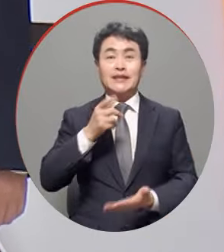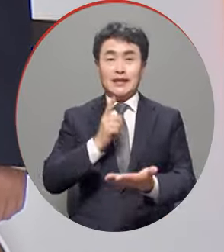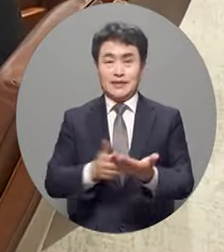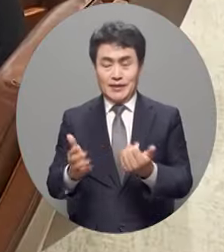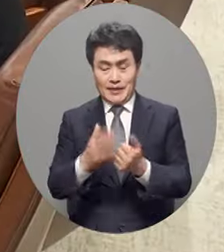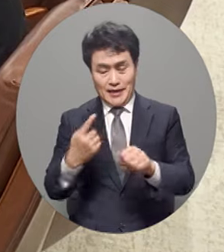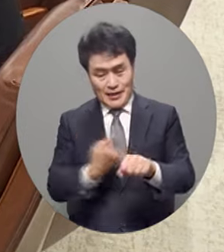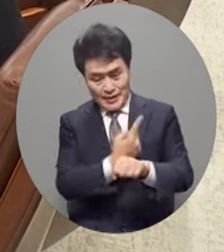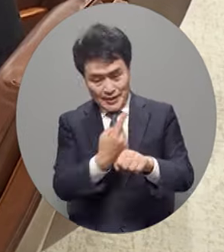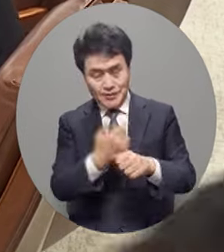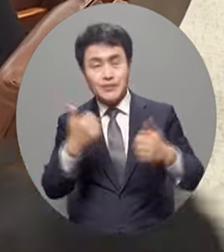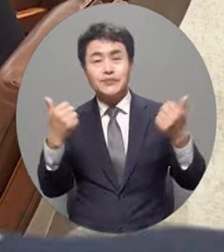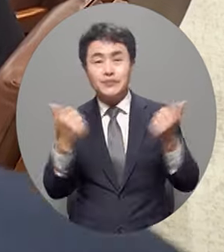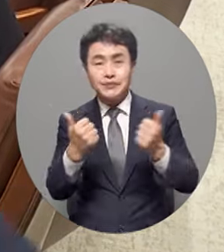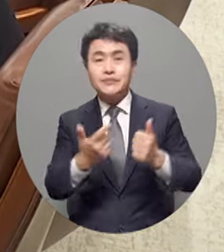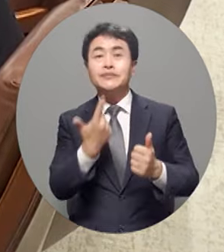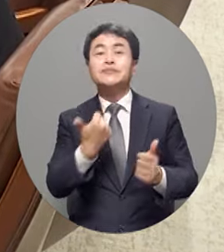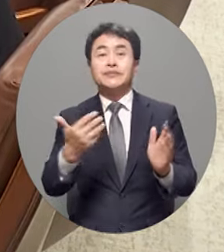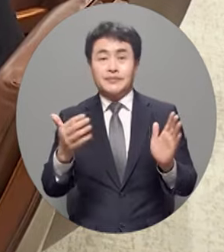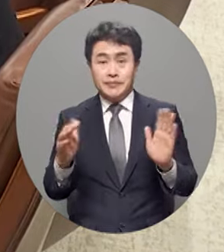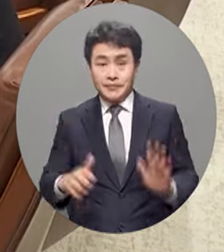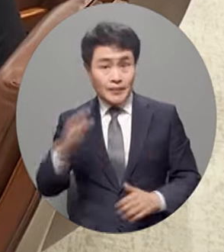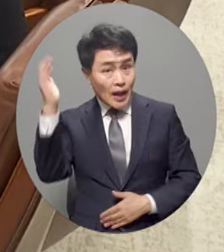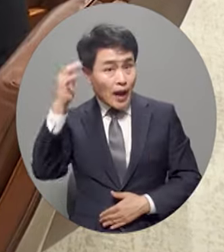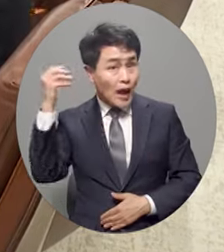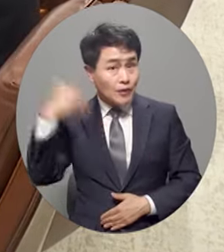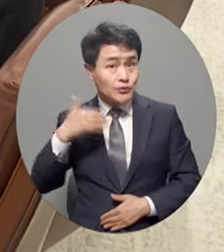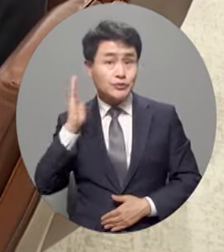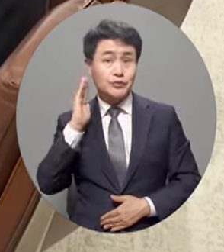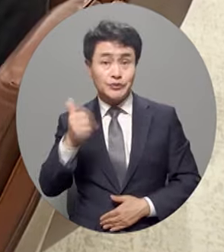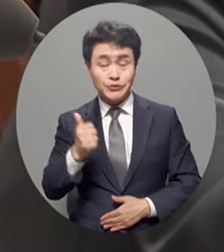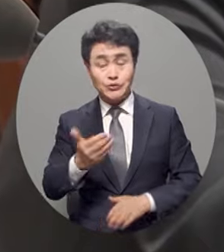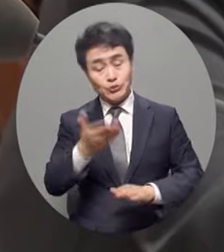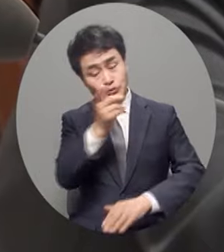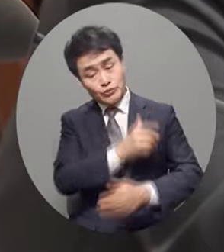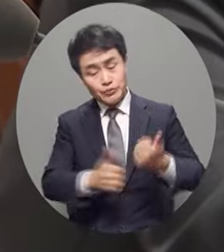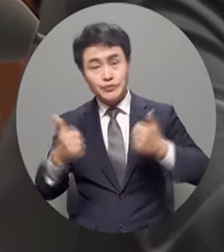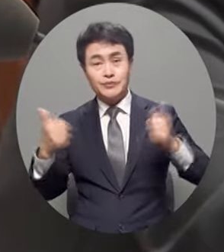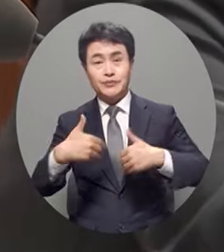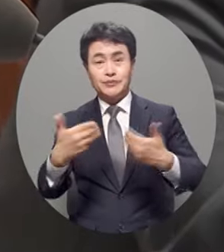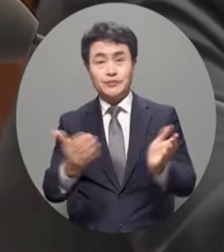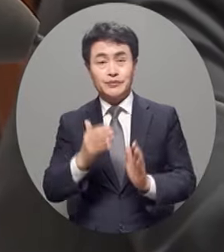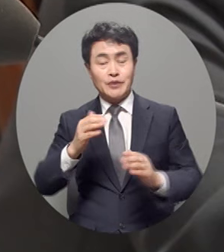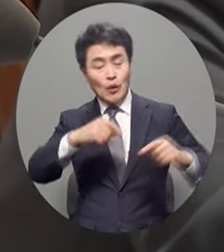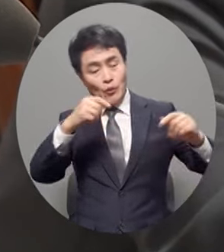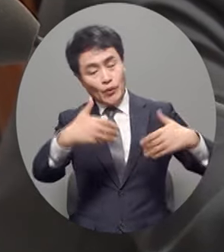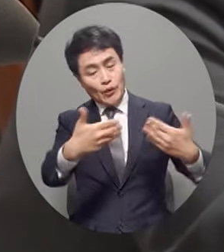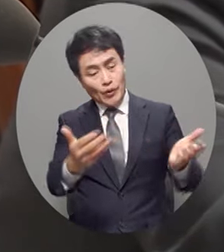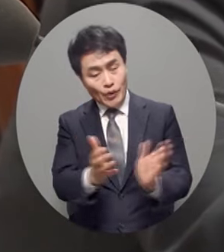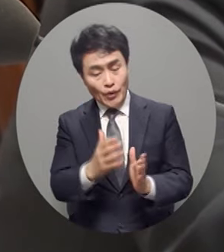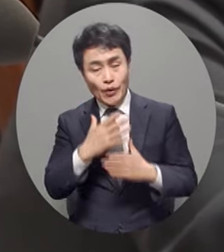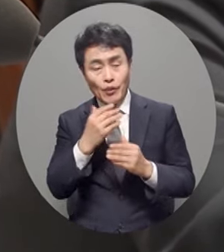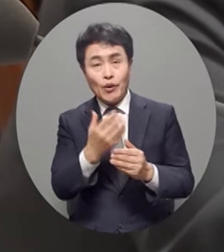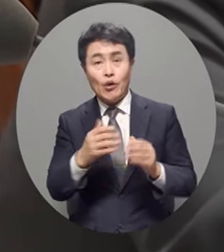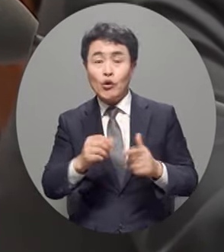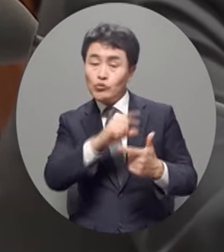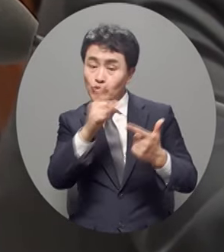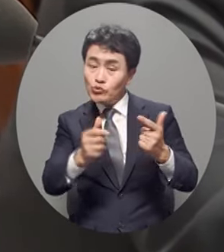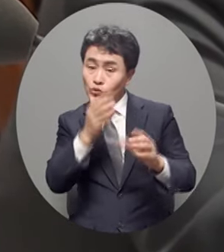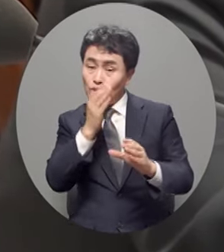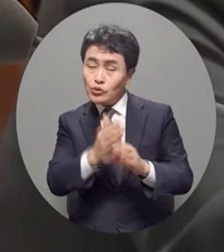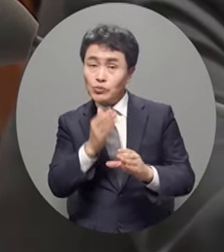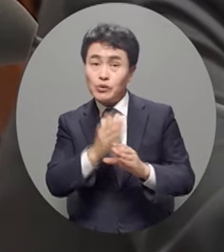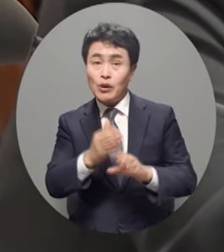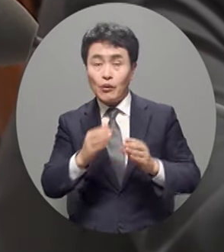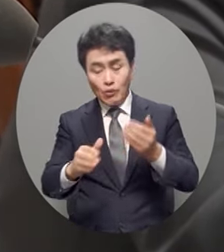한시간 가량 회담을 가졌습니다 한중 정상은 고위급 대화 분야에서 한중 외교안보 대화를 신설해 6월 중순 외교부